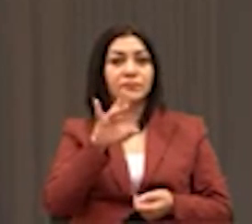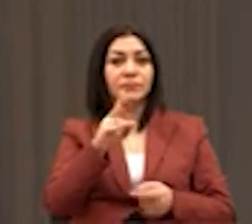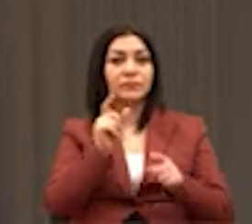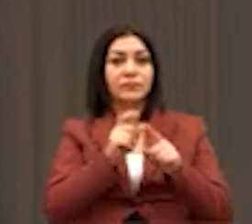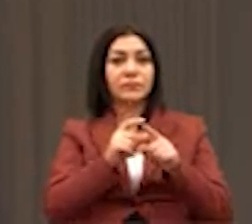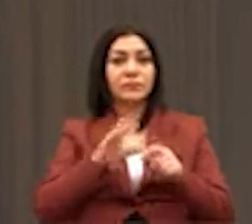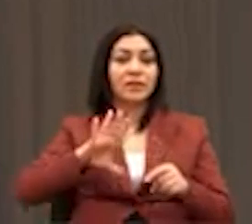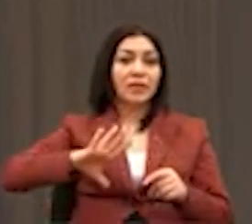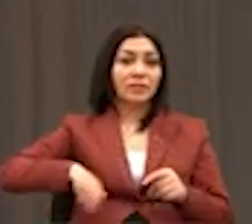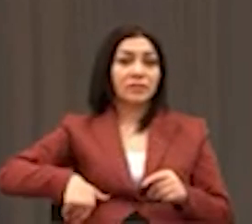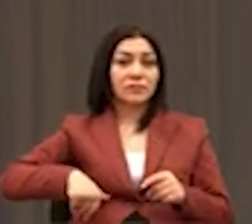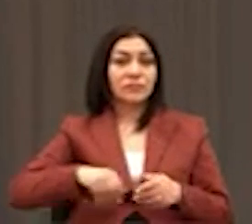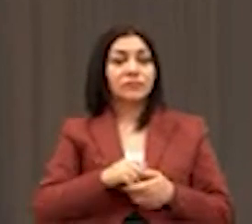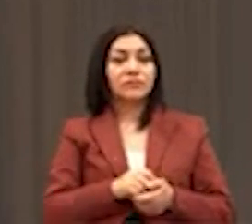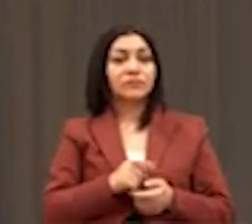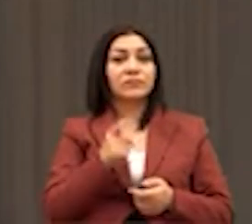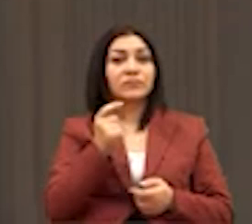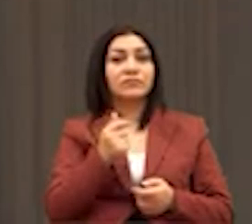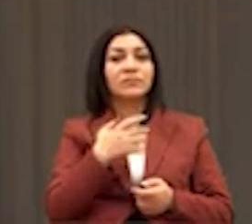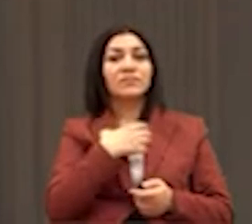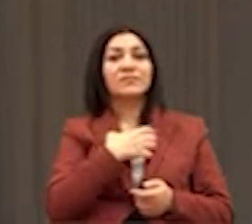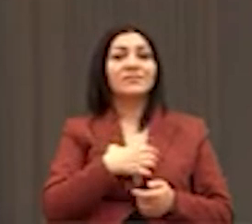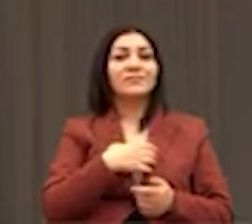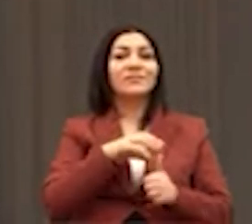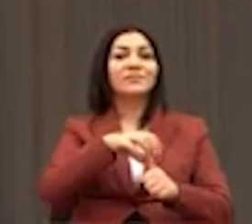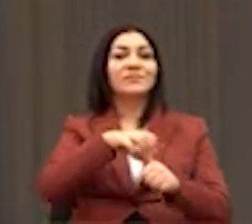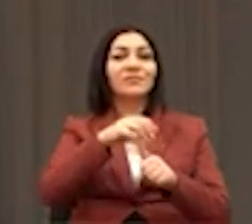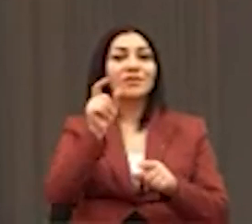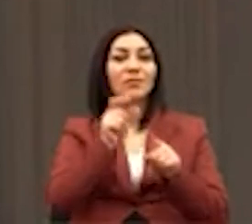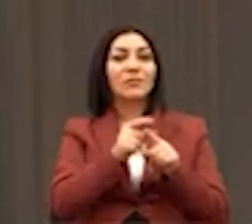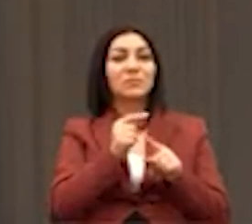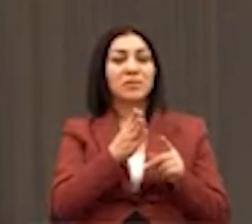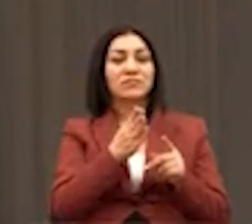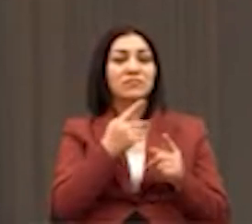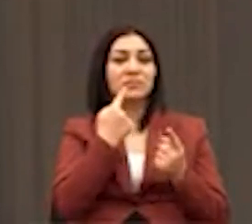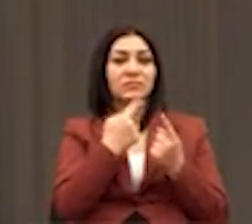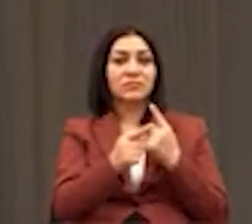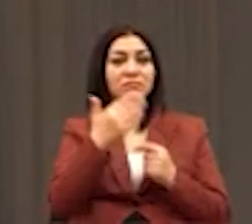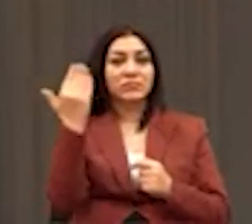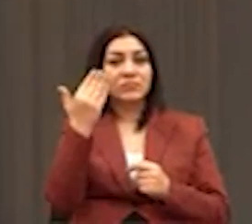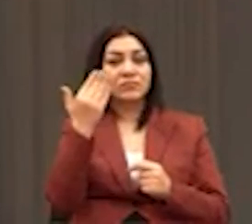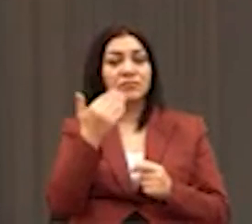մի փոքր ես կշեղվեմ իմ հիմնական խոսքից։ Նախ ուզում եմ